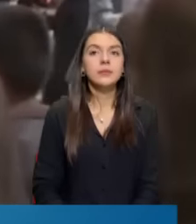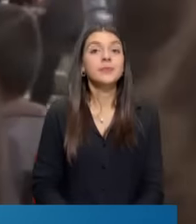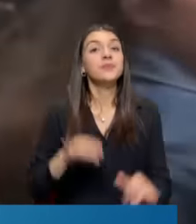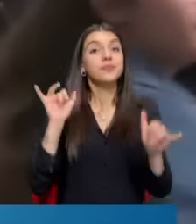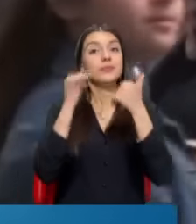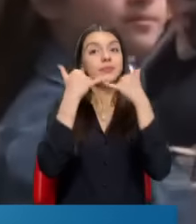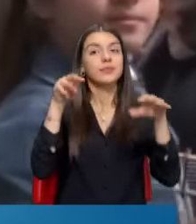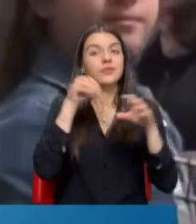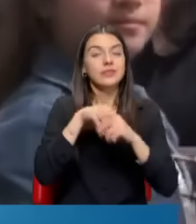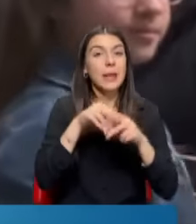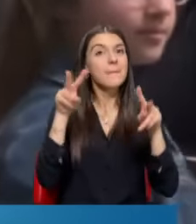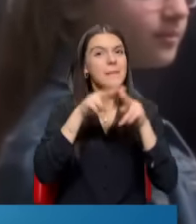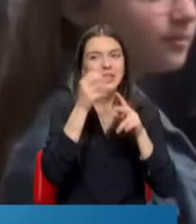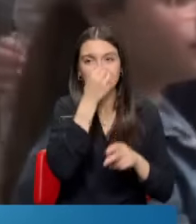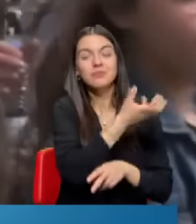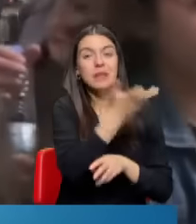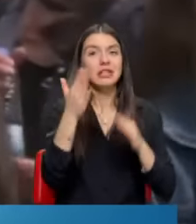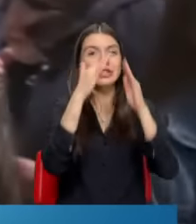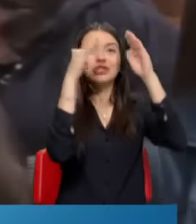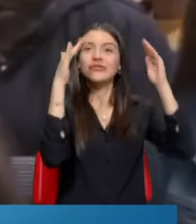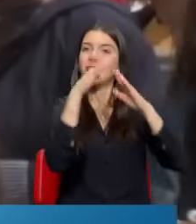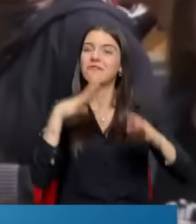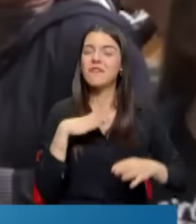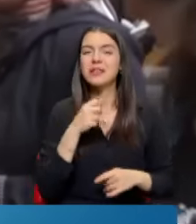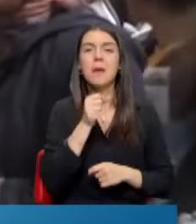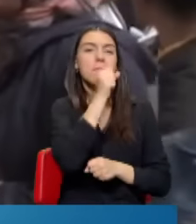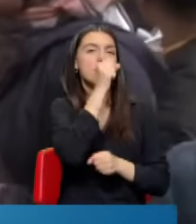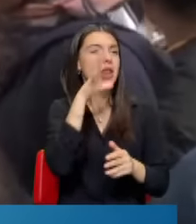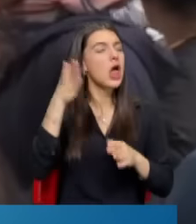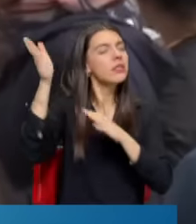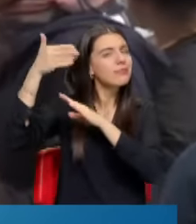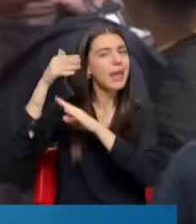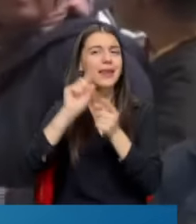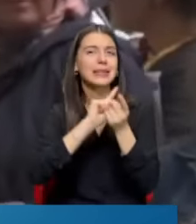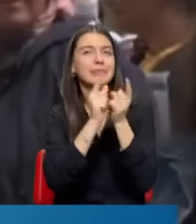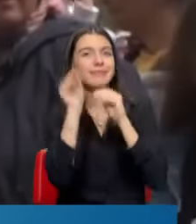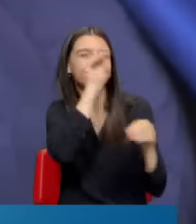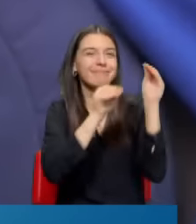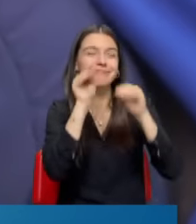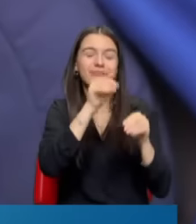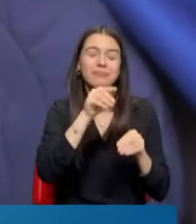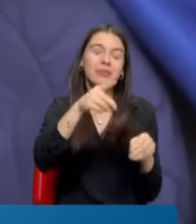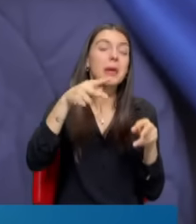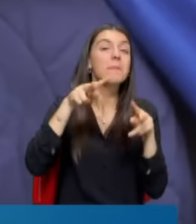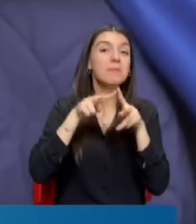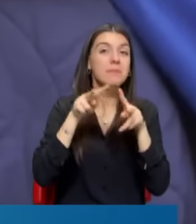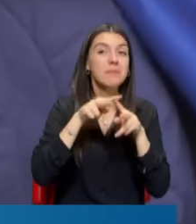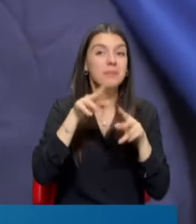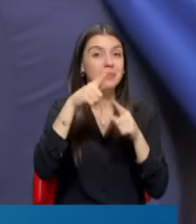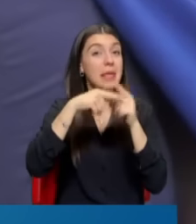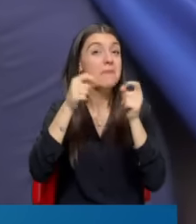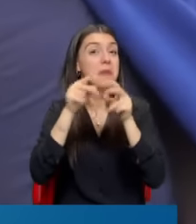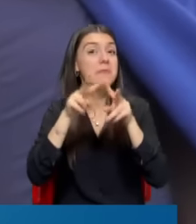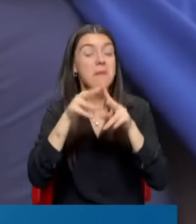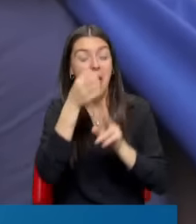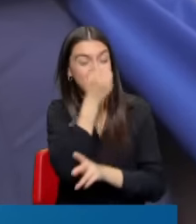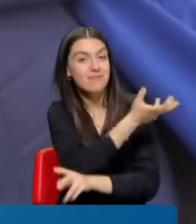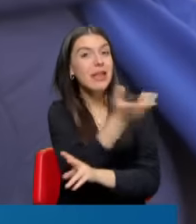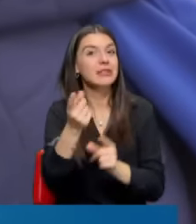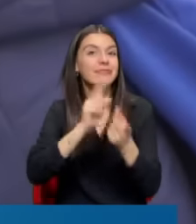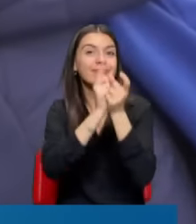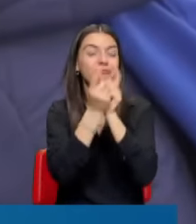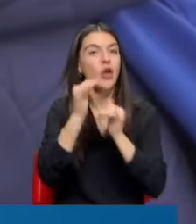Etkinlik için meclis bahçesinde çadırlar kuruldu. Balonlar ve bayraklarla süslendi. Türkiye Büyük Millet Meclisi bahçesinde çocuklar için çeşitli